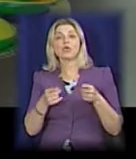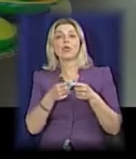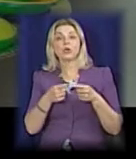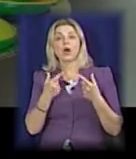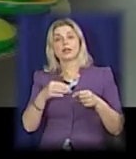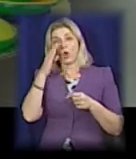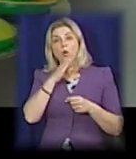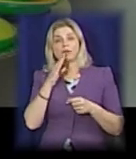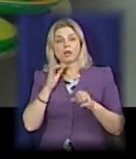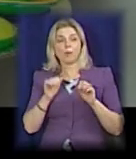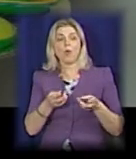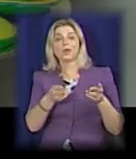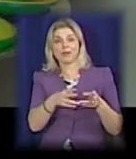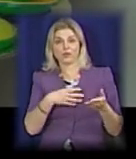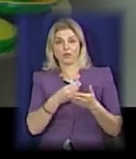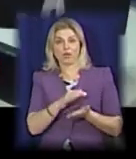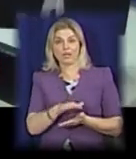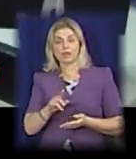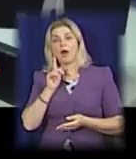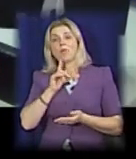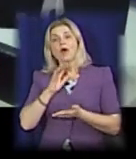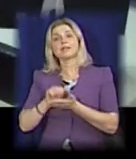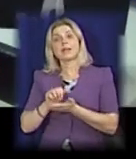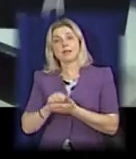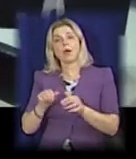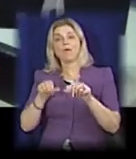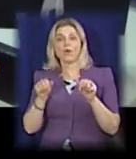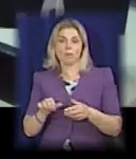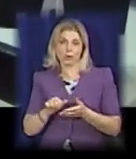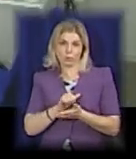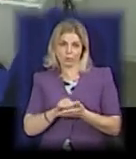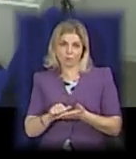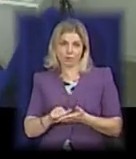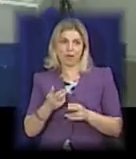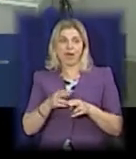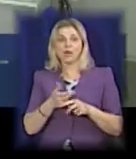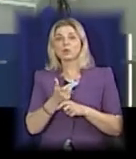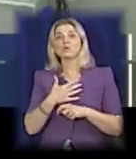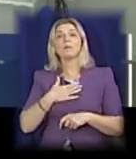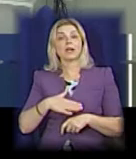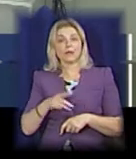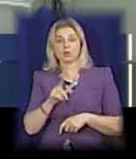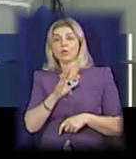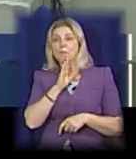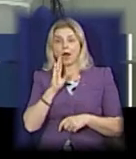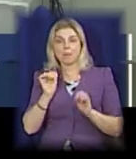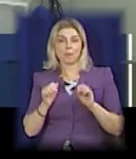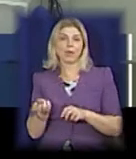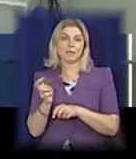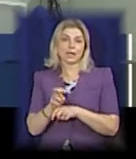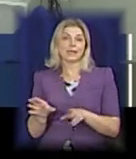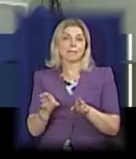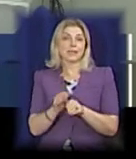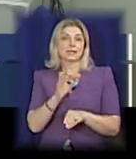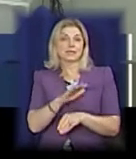де батьки можуть залишити своїх дітей, поки займаються оформленням документів. Це дуже приємно для того, щоб мами могли прийти з дітьми, яким